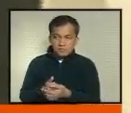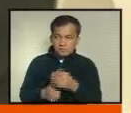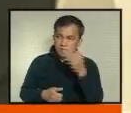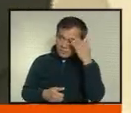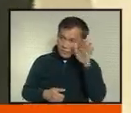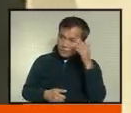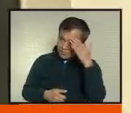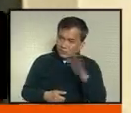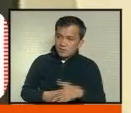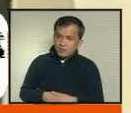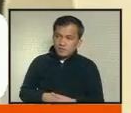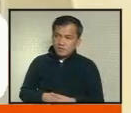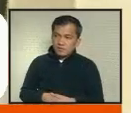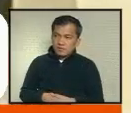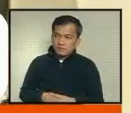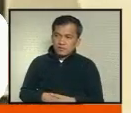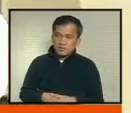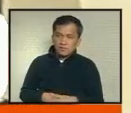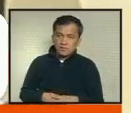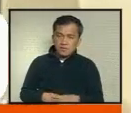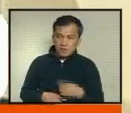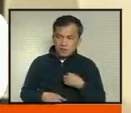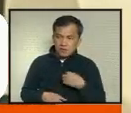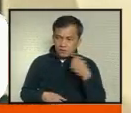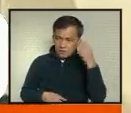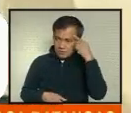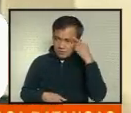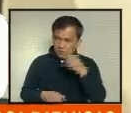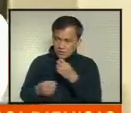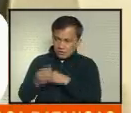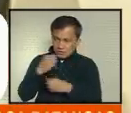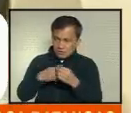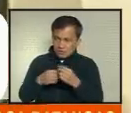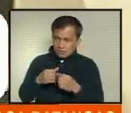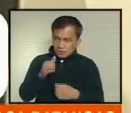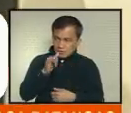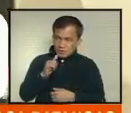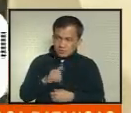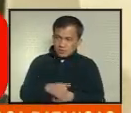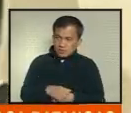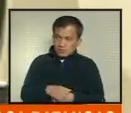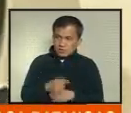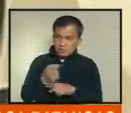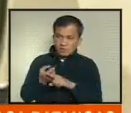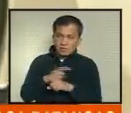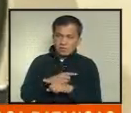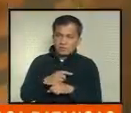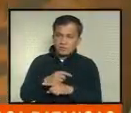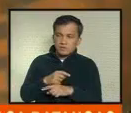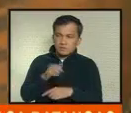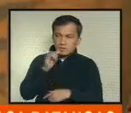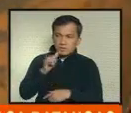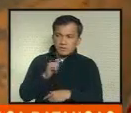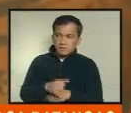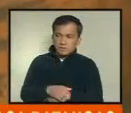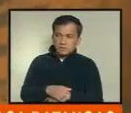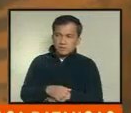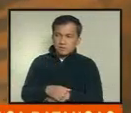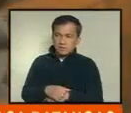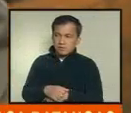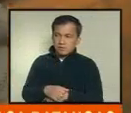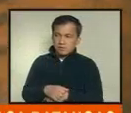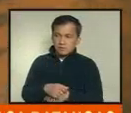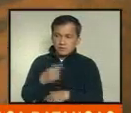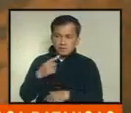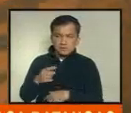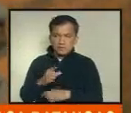dyan. Ang alam ko lang po talaga, makakain kami tapos magiinom po ulit. Kasi galing na po kami ng inuman. Masun po ako ma'am, hindi